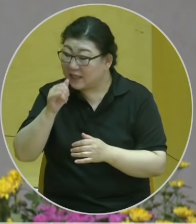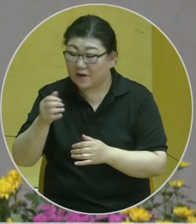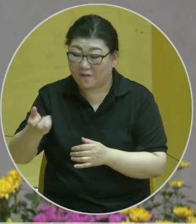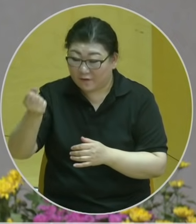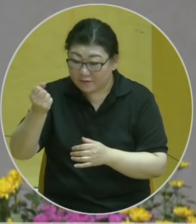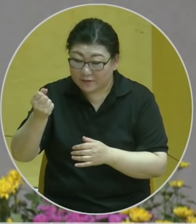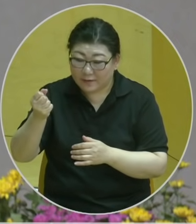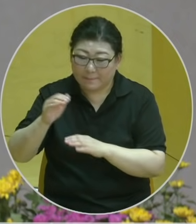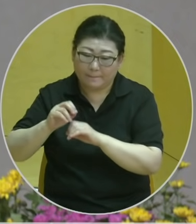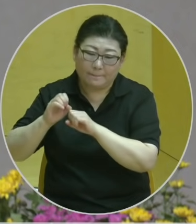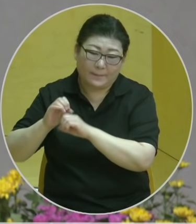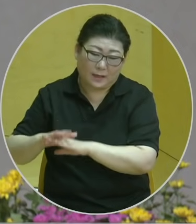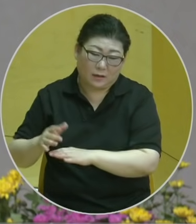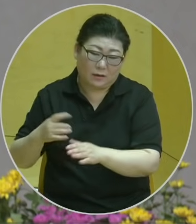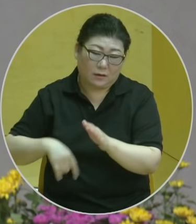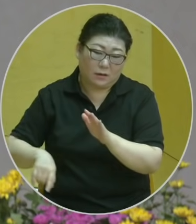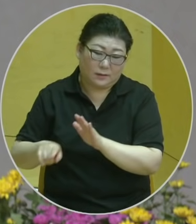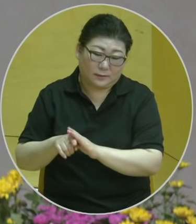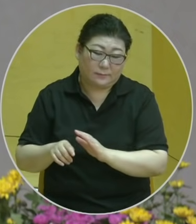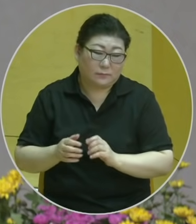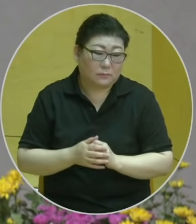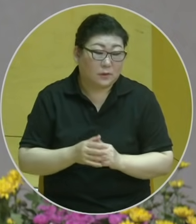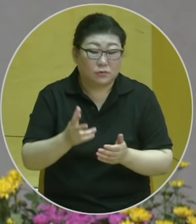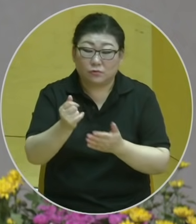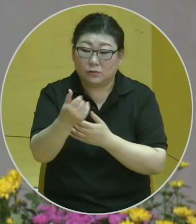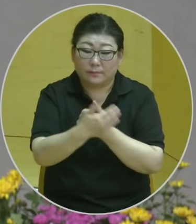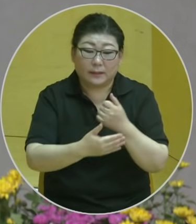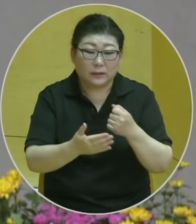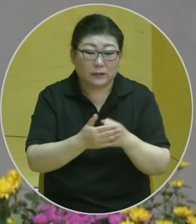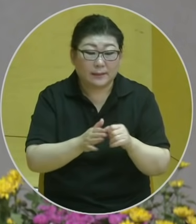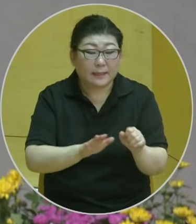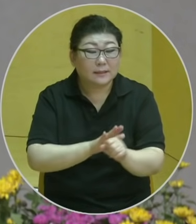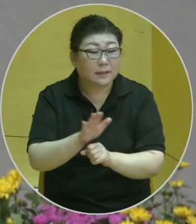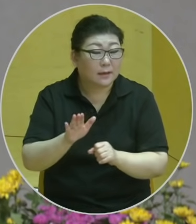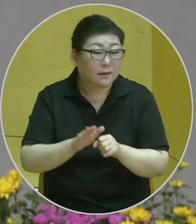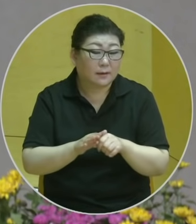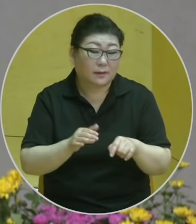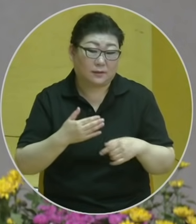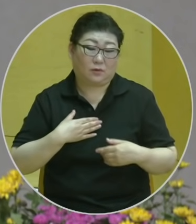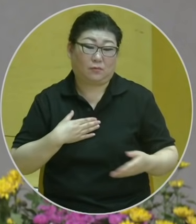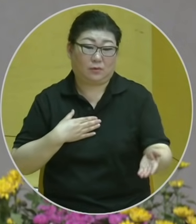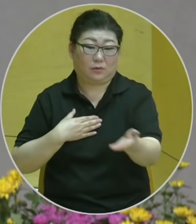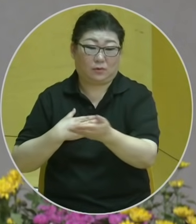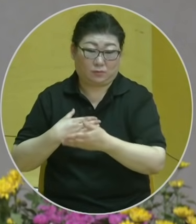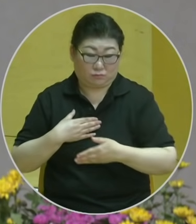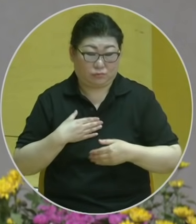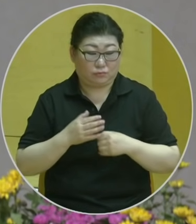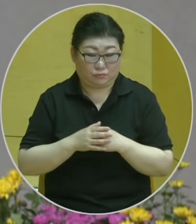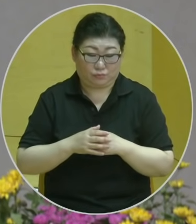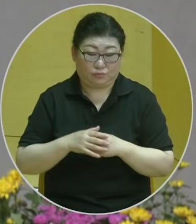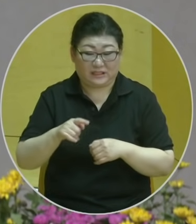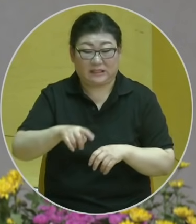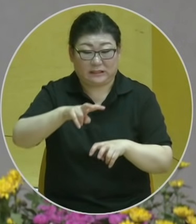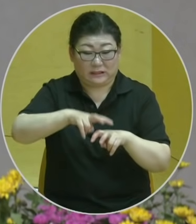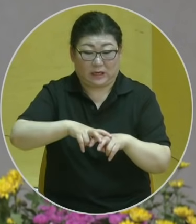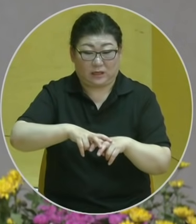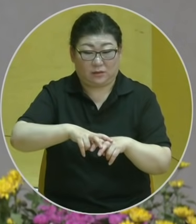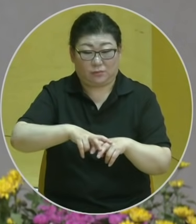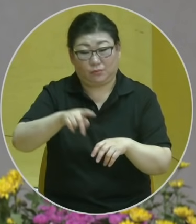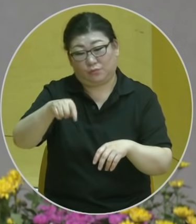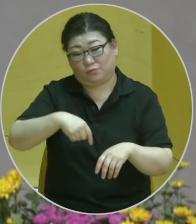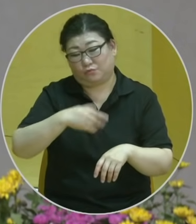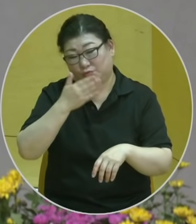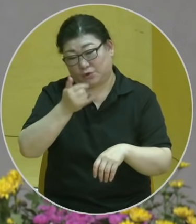하시나니, 이 주님의 이 은혜와 사랑이 오늘 저와 여러분을 이 자리에까지 오게 하셨다는 것을 생각할